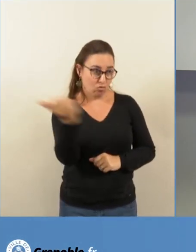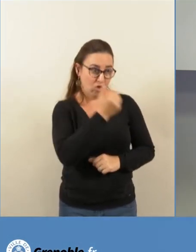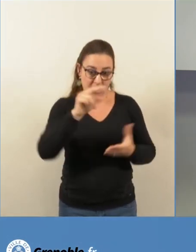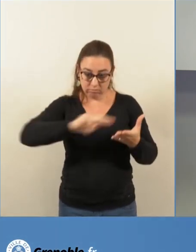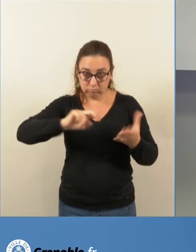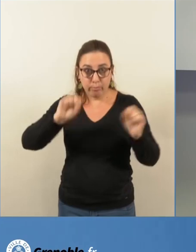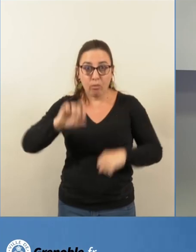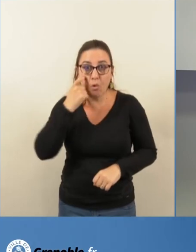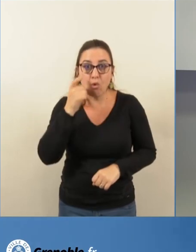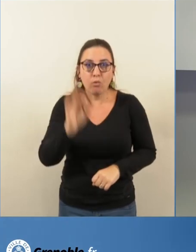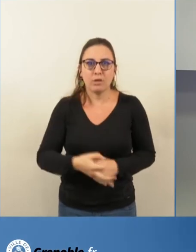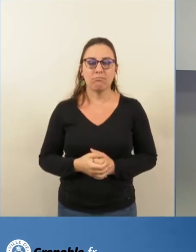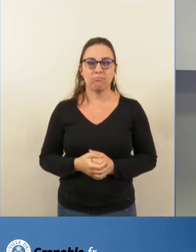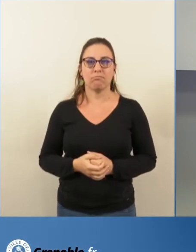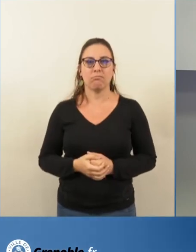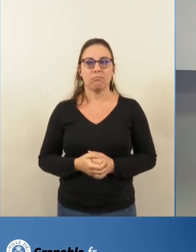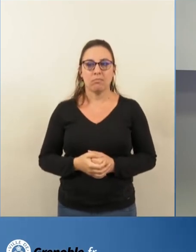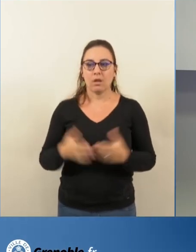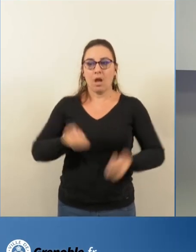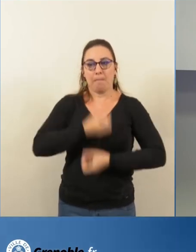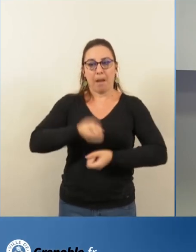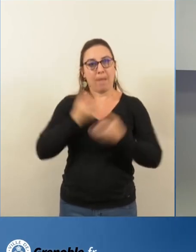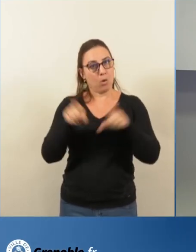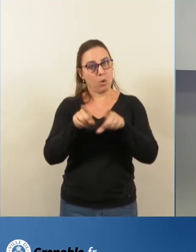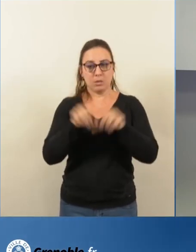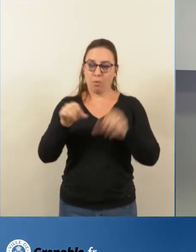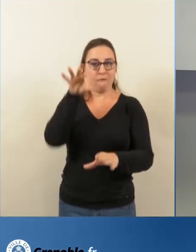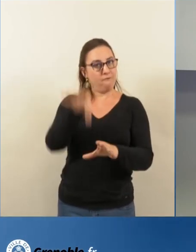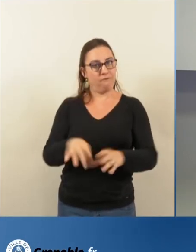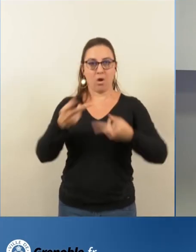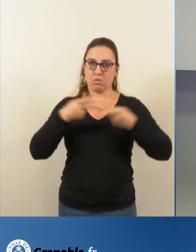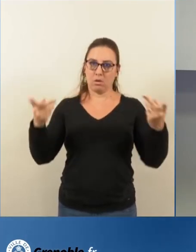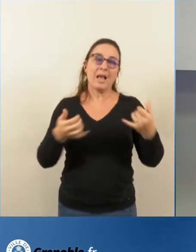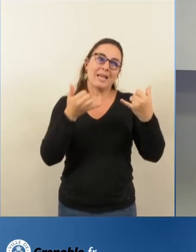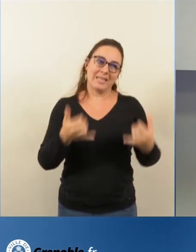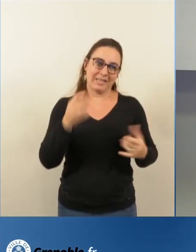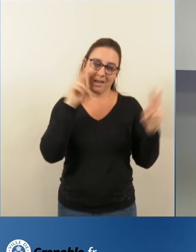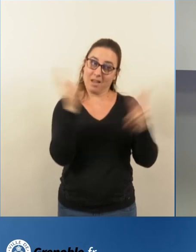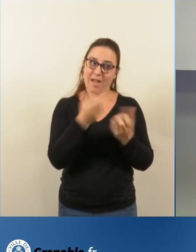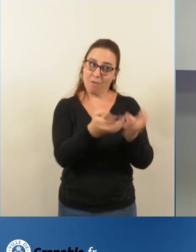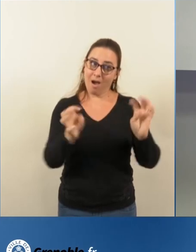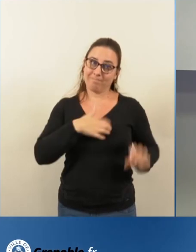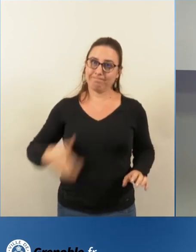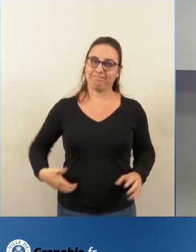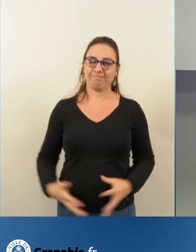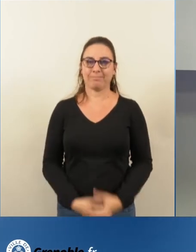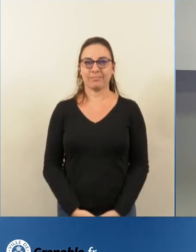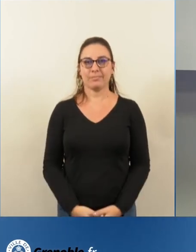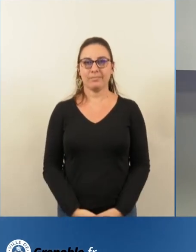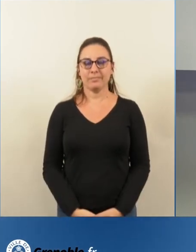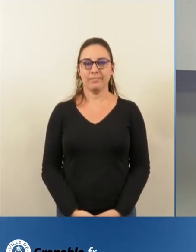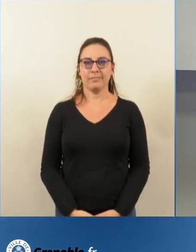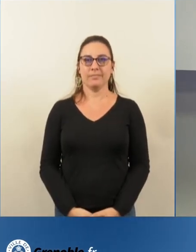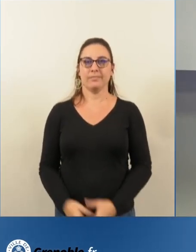et tous de même que l'ensemble de nos expressions et de nos votes mais ce n'est pas ici celui du conseil municipal madame